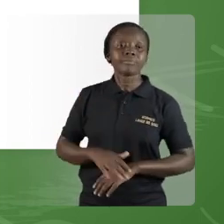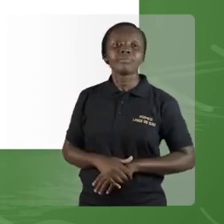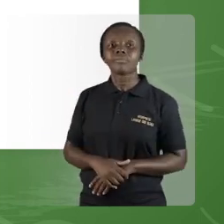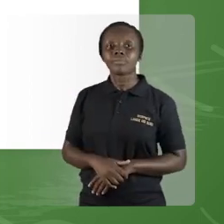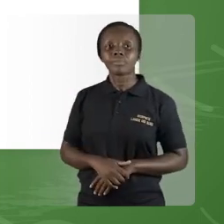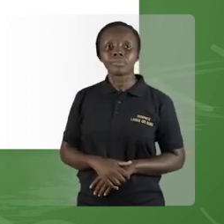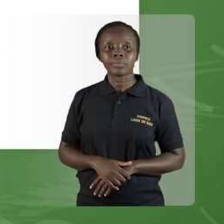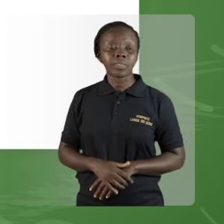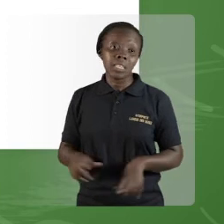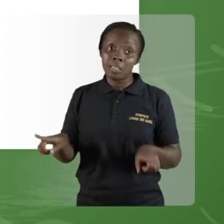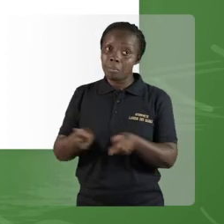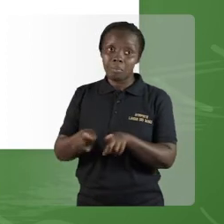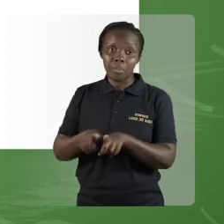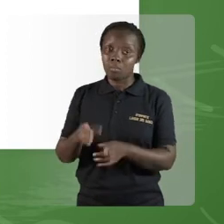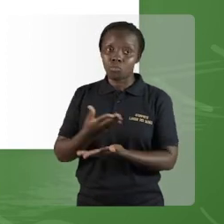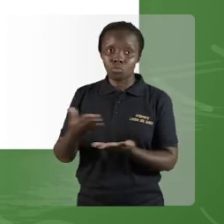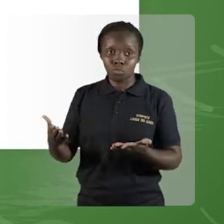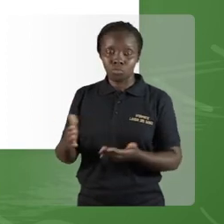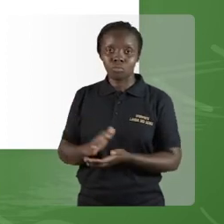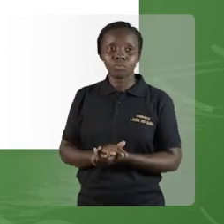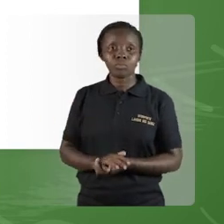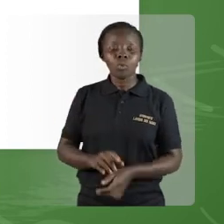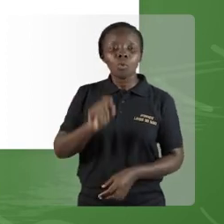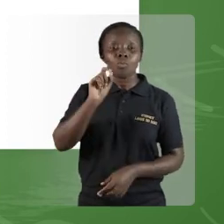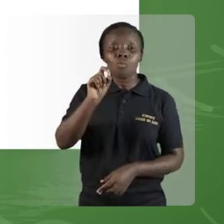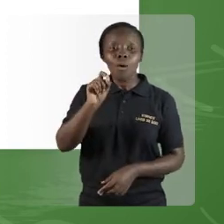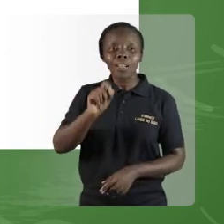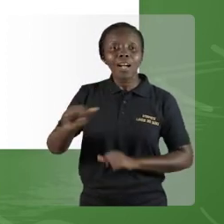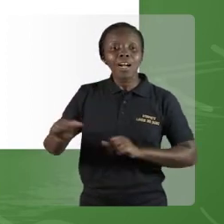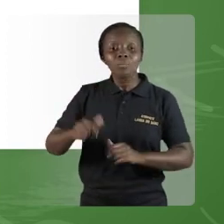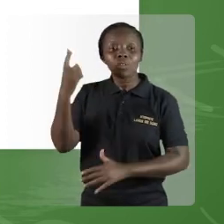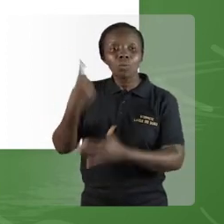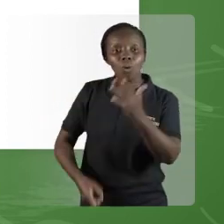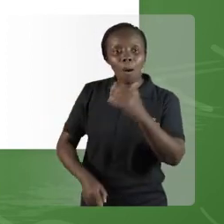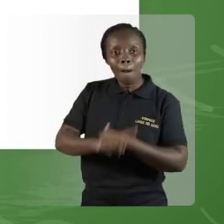Ce sont les mêmes préoccupations. Quel est son point d'application?